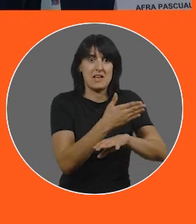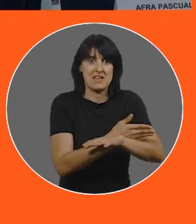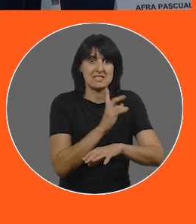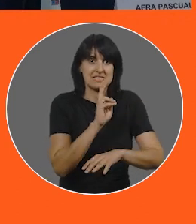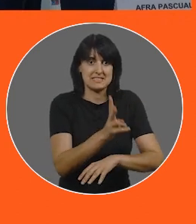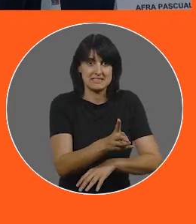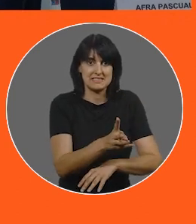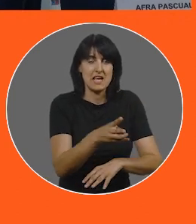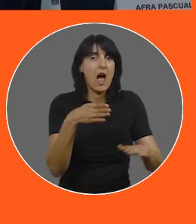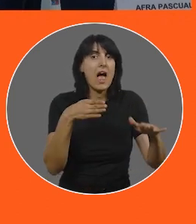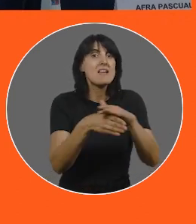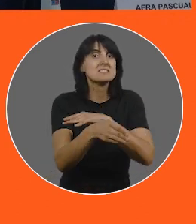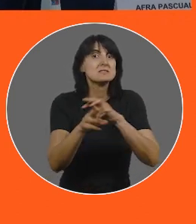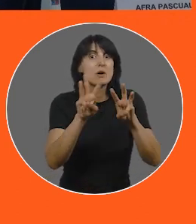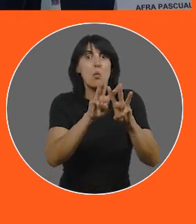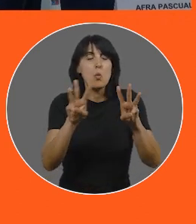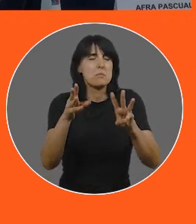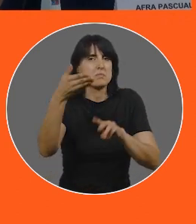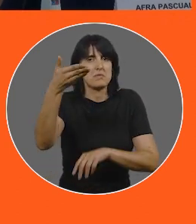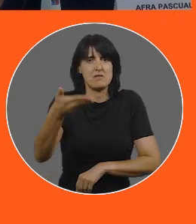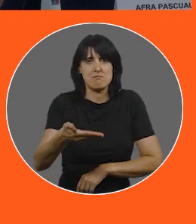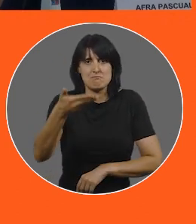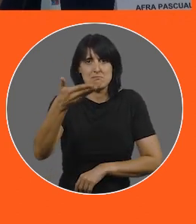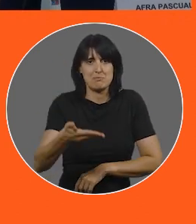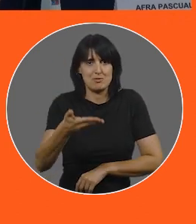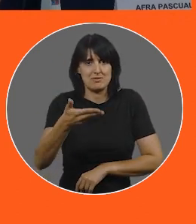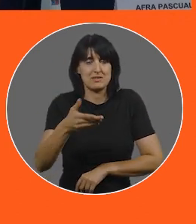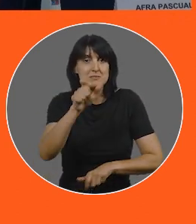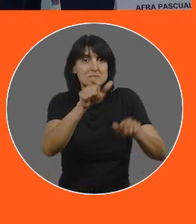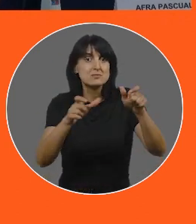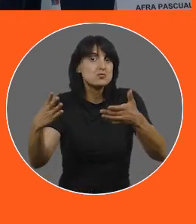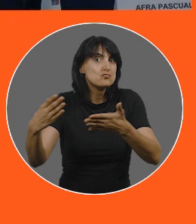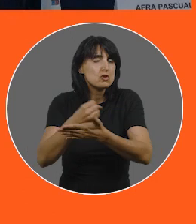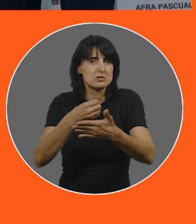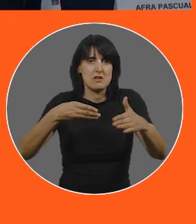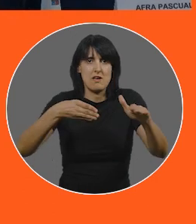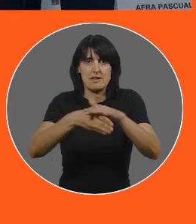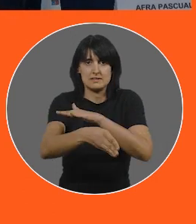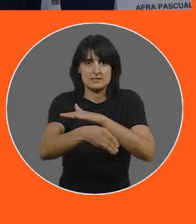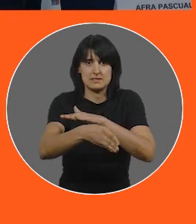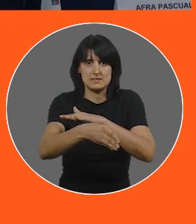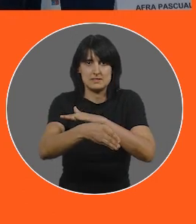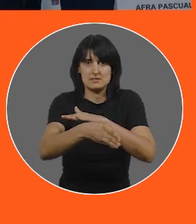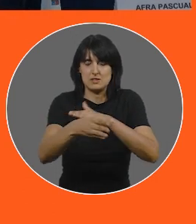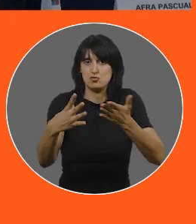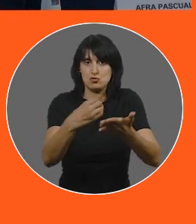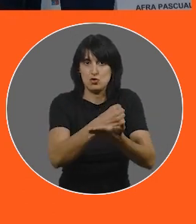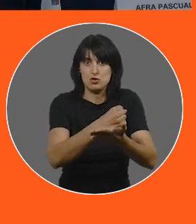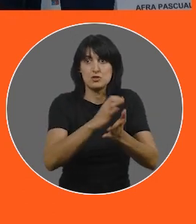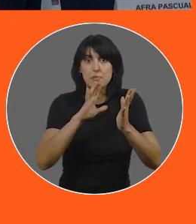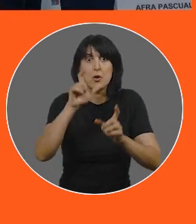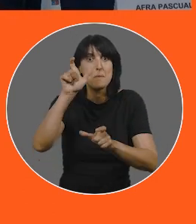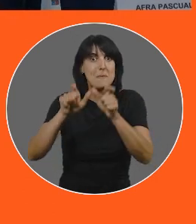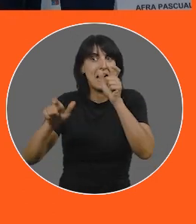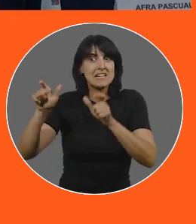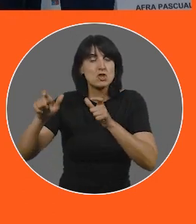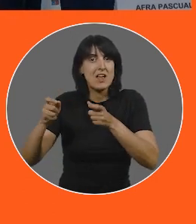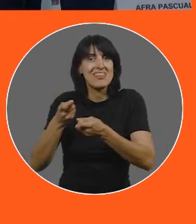de la presentació, l'accessibilitat web és molt important perquè ajuda a tothom, però sobretot és essencial